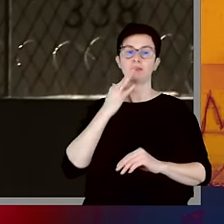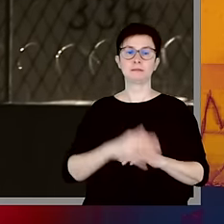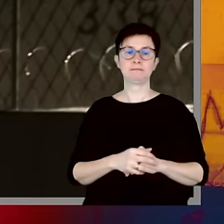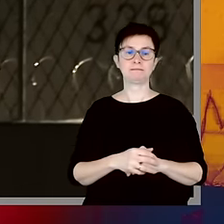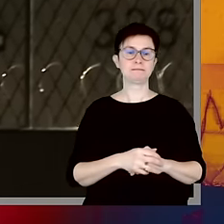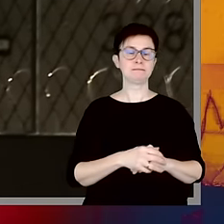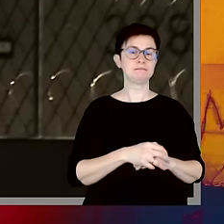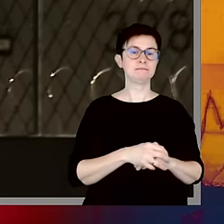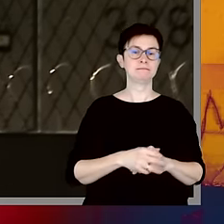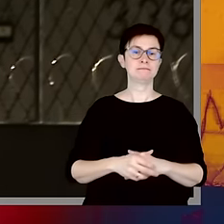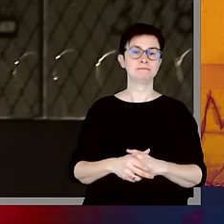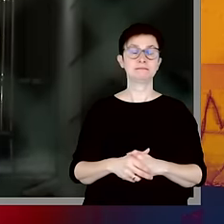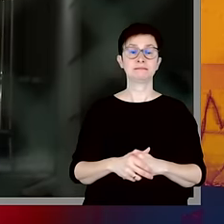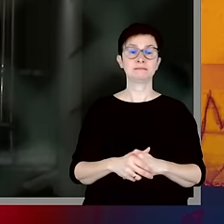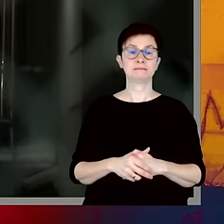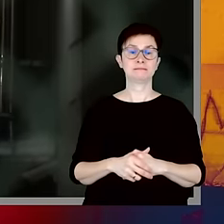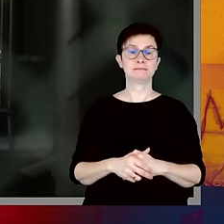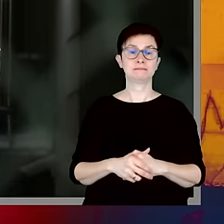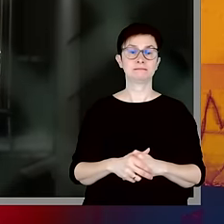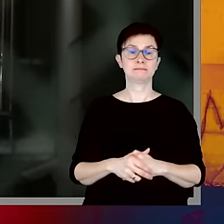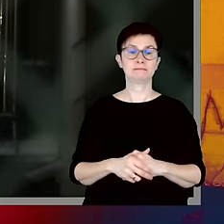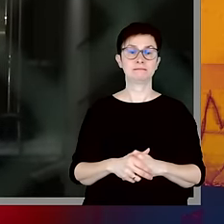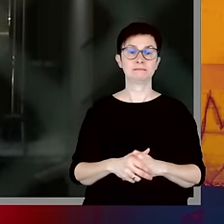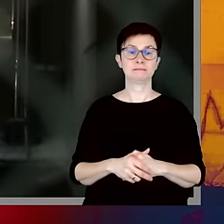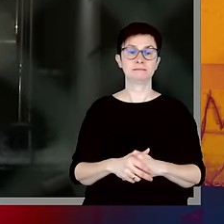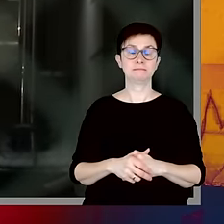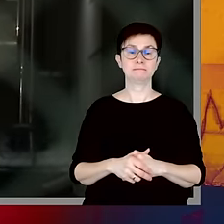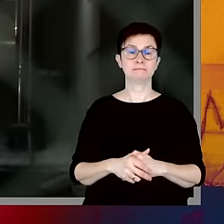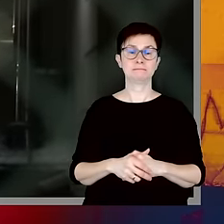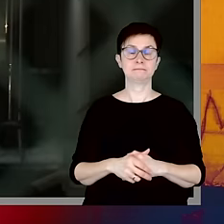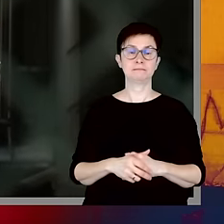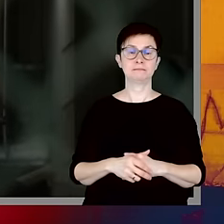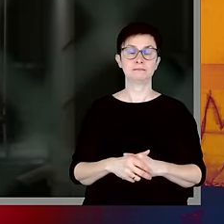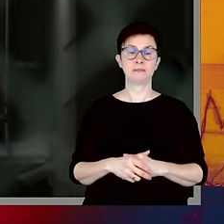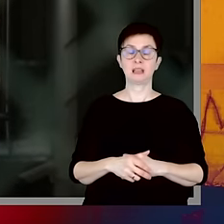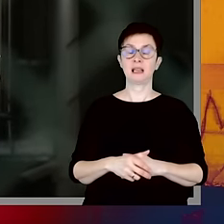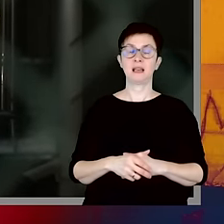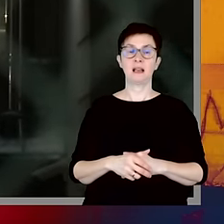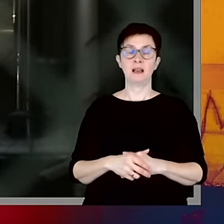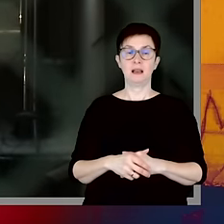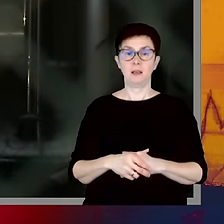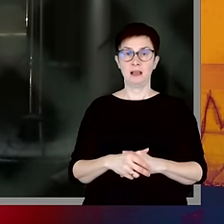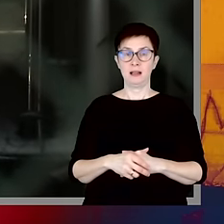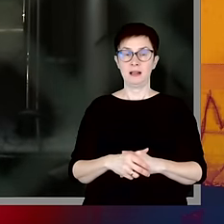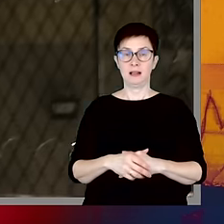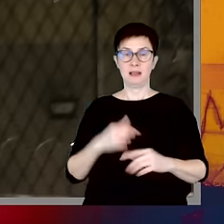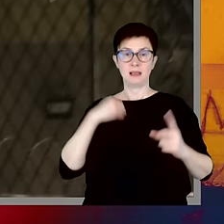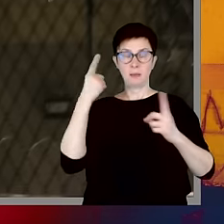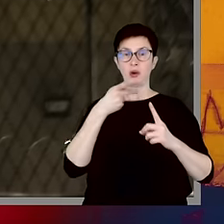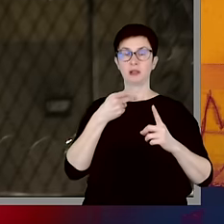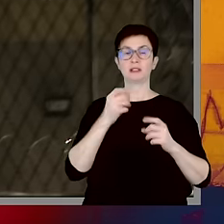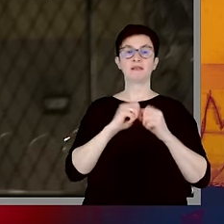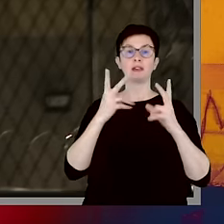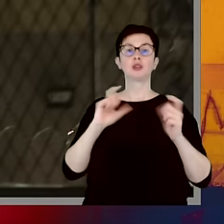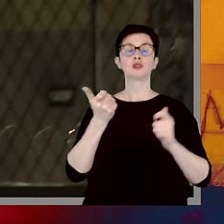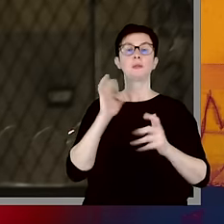na tę sytuację, bo tego dotyczyło moje pytanie. No, myślę sobie, że to też jest bardzo ważne, co zrobi pan prezydent